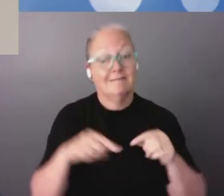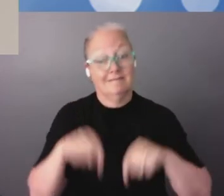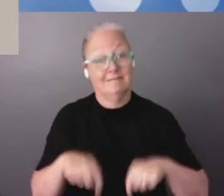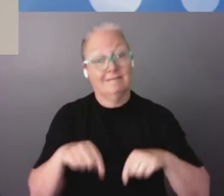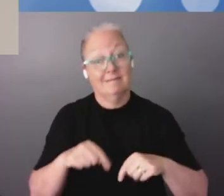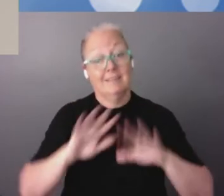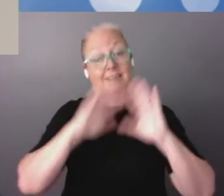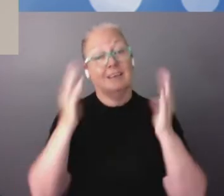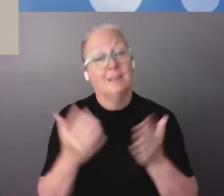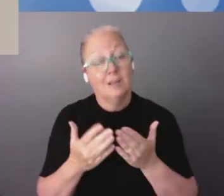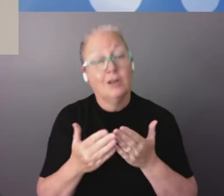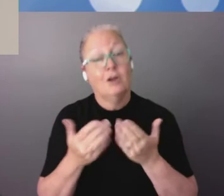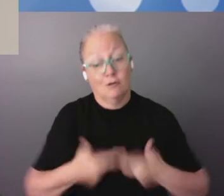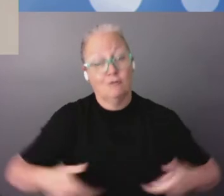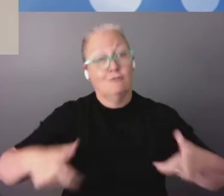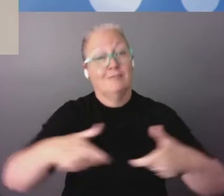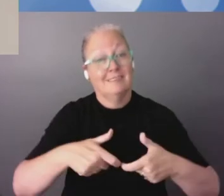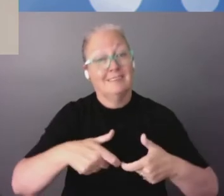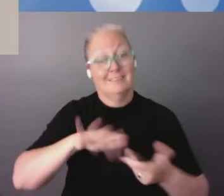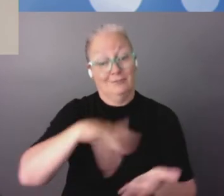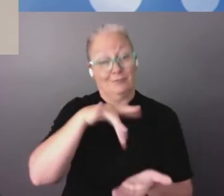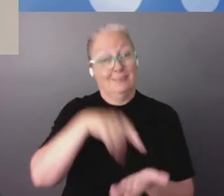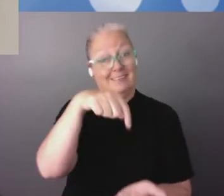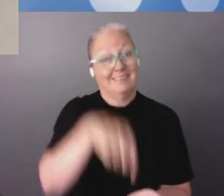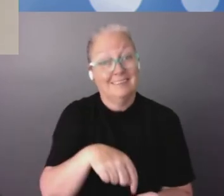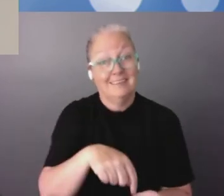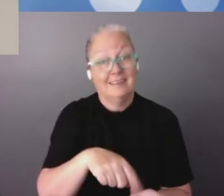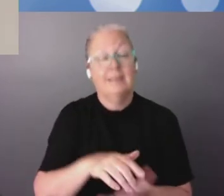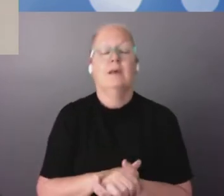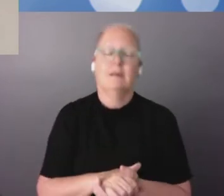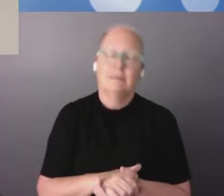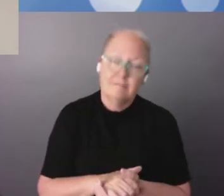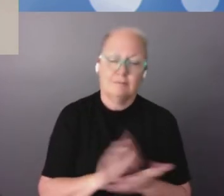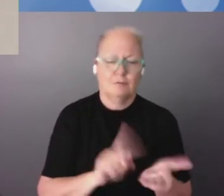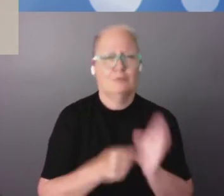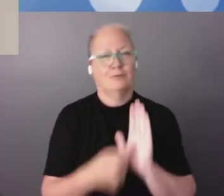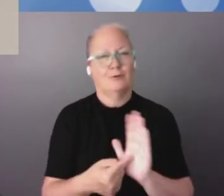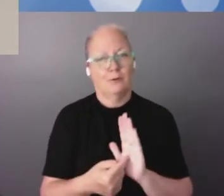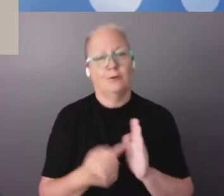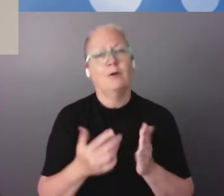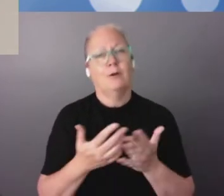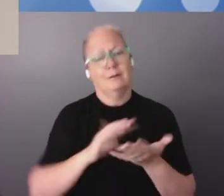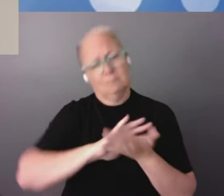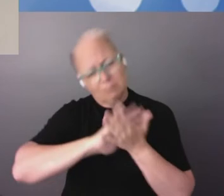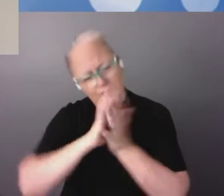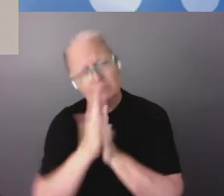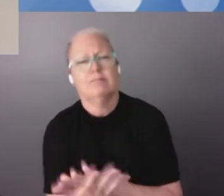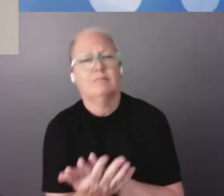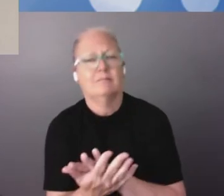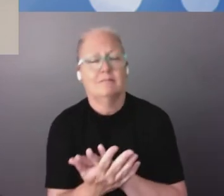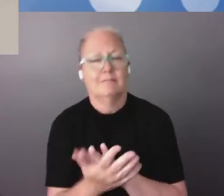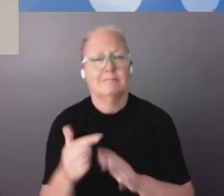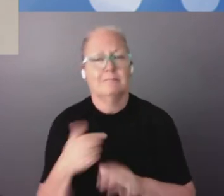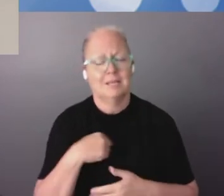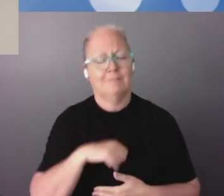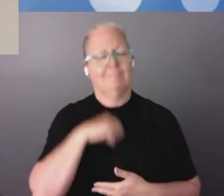Le centre de congrès international qui est où vous êtes maintenant est l'un des meilleurs effets de ces changements. J'ai le grand honneur de vous accueillir